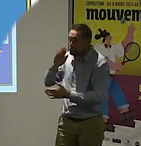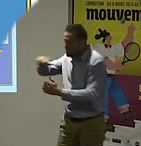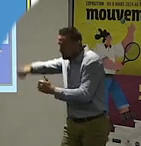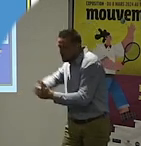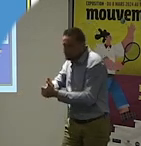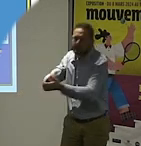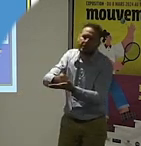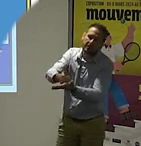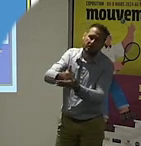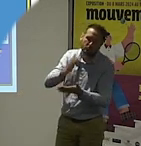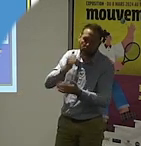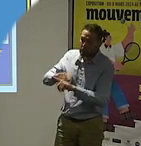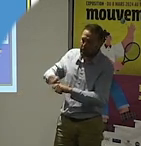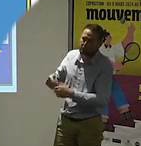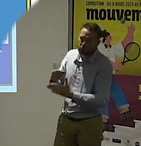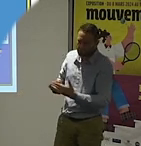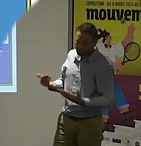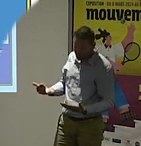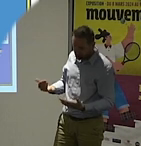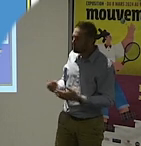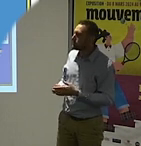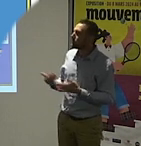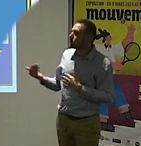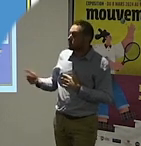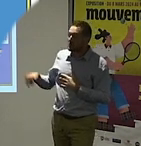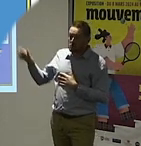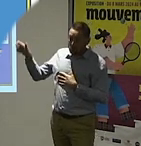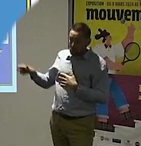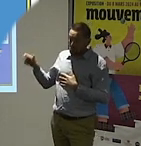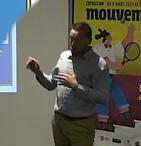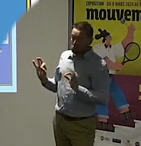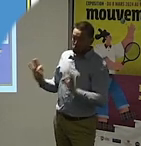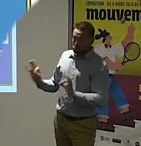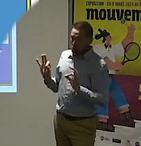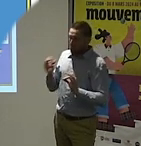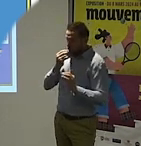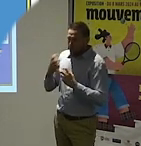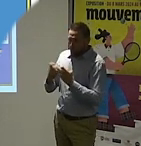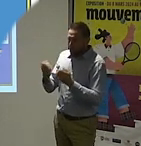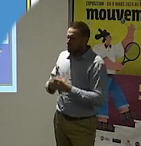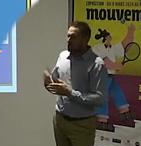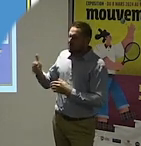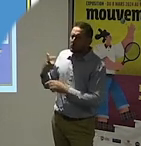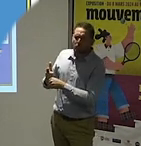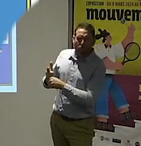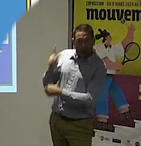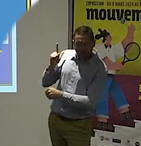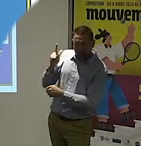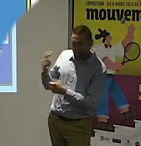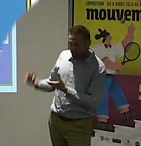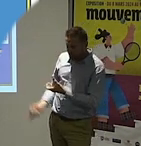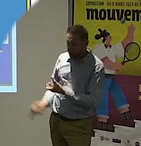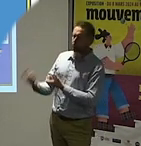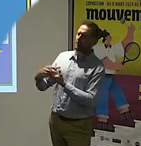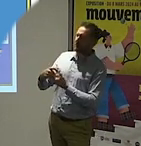Et en même temps, c'est un très bon exemple de ce que vit Thierry, puisque quand il est arrivé, donc nous, aux ateliers cordage, il y a 2 ans,